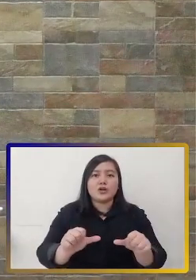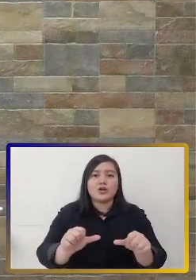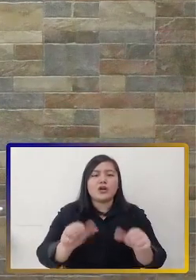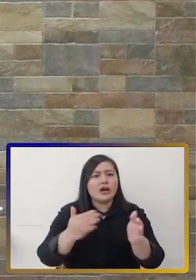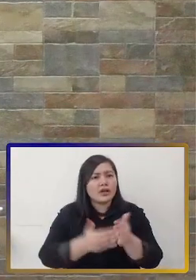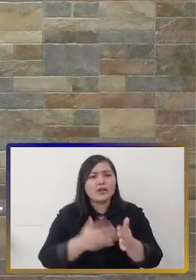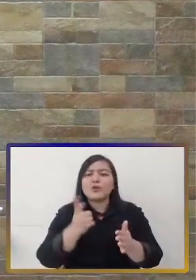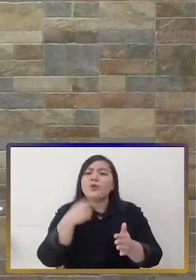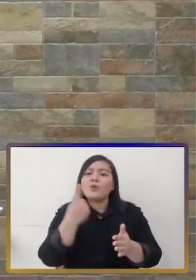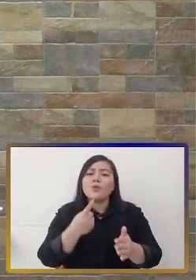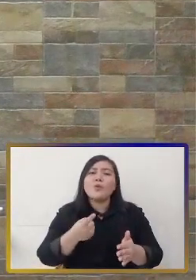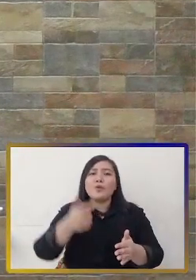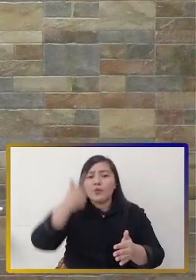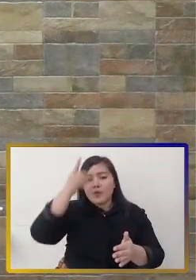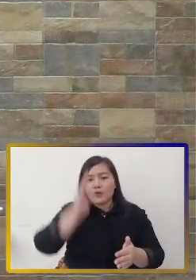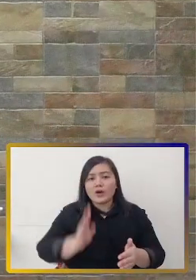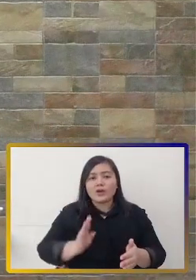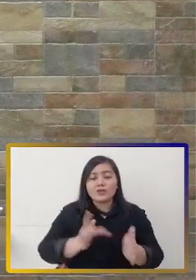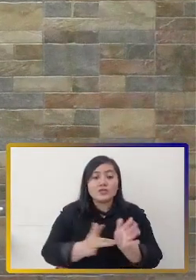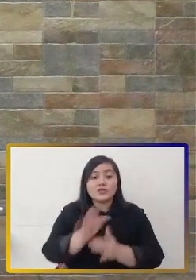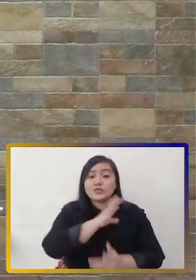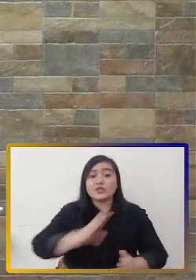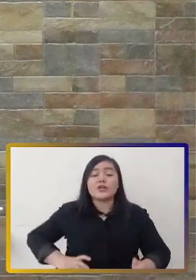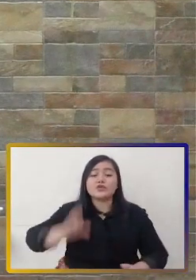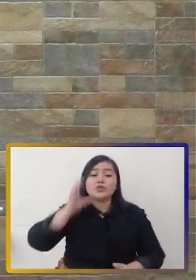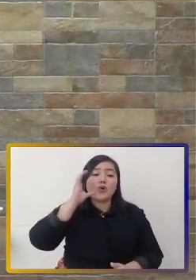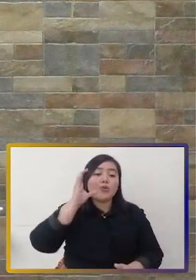niya sa pagpapalaganap ng gospel?